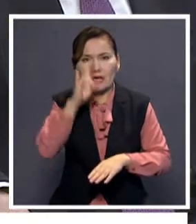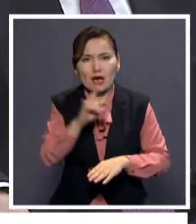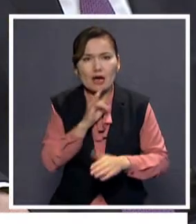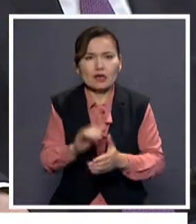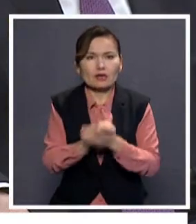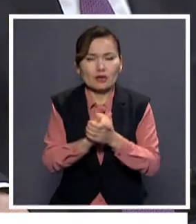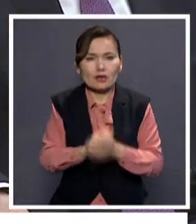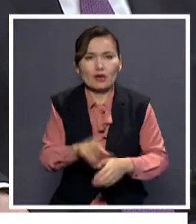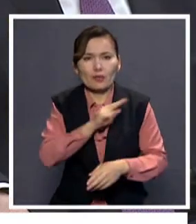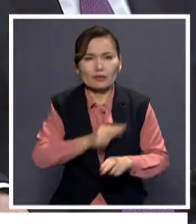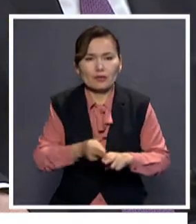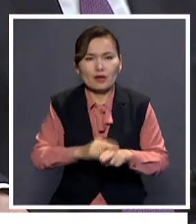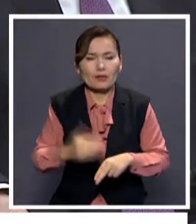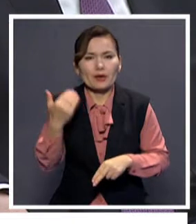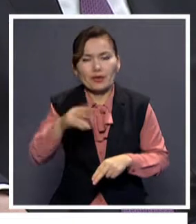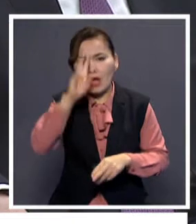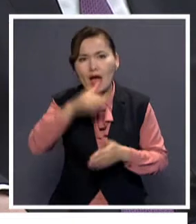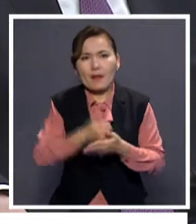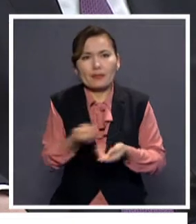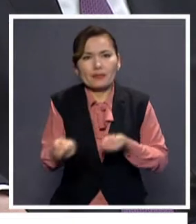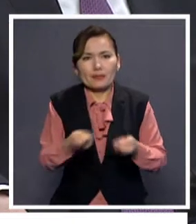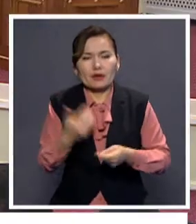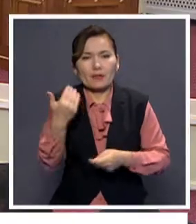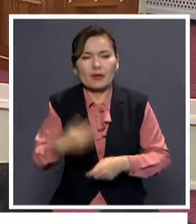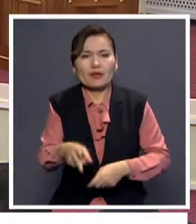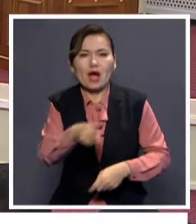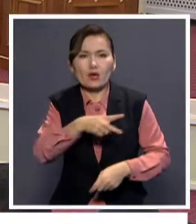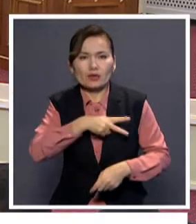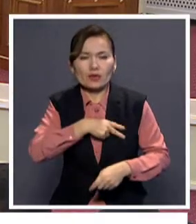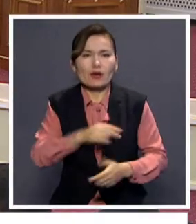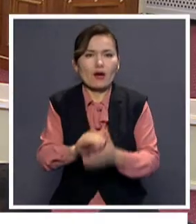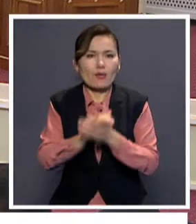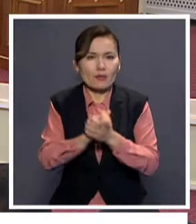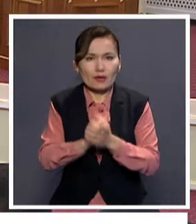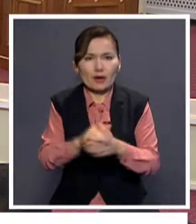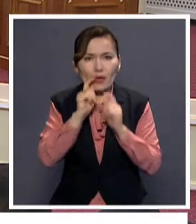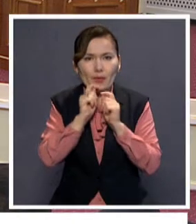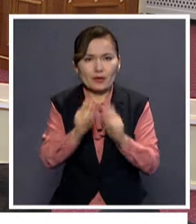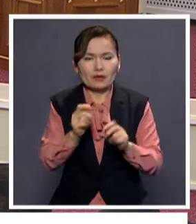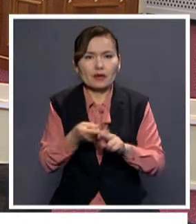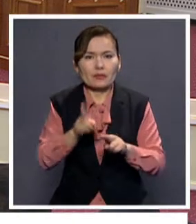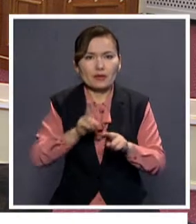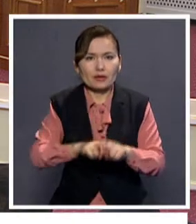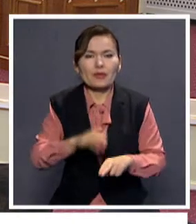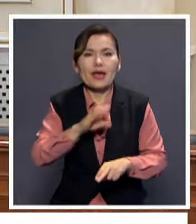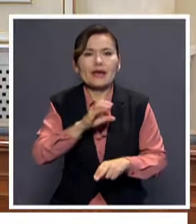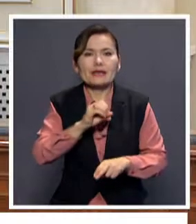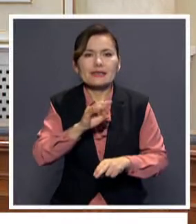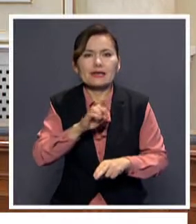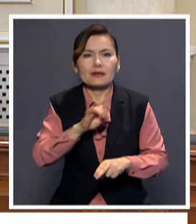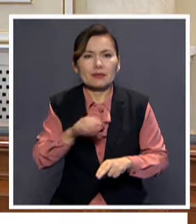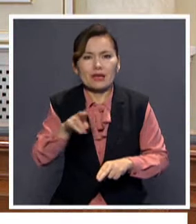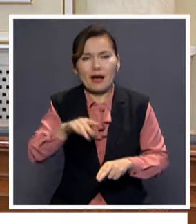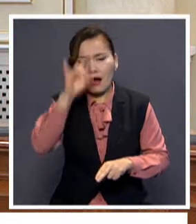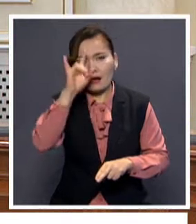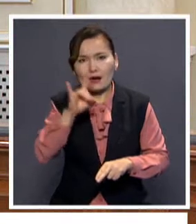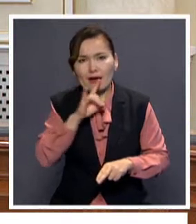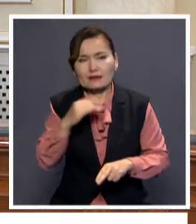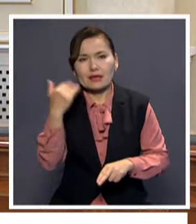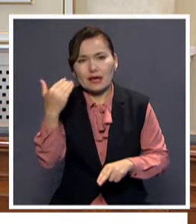үшін Александр Вучичті бірінші дәрежелі достық орденімен марапаттады. Сербиялық меманда өз кезегінде Қазақстан